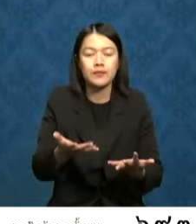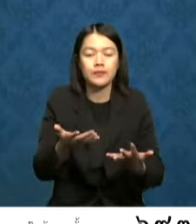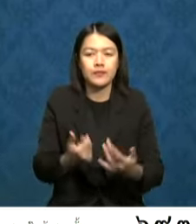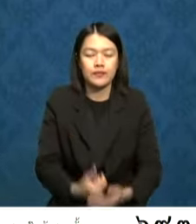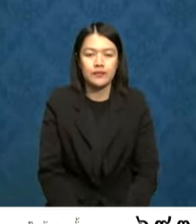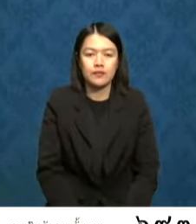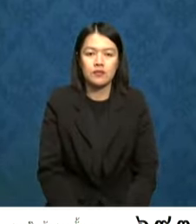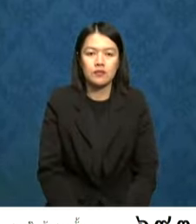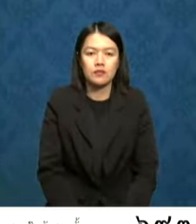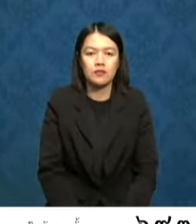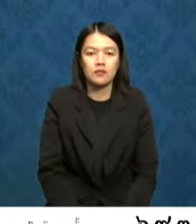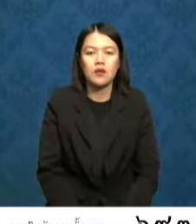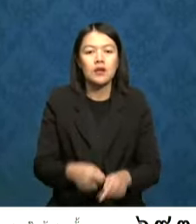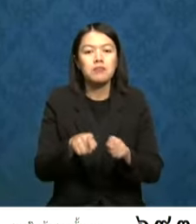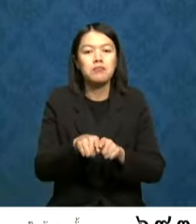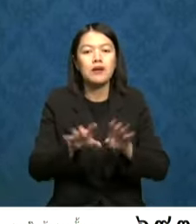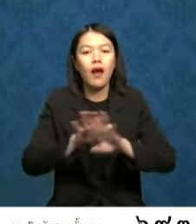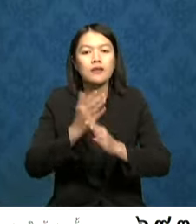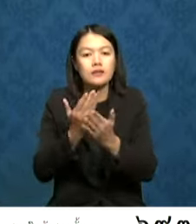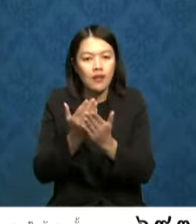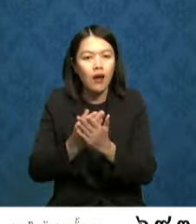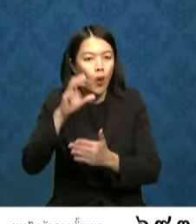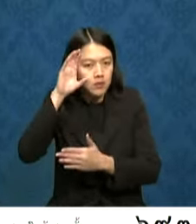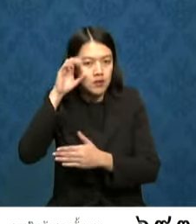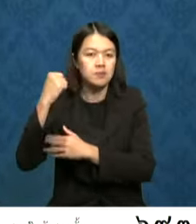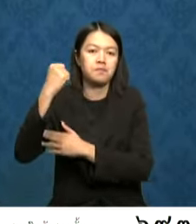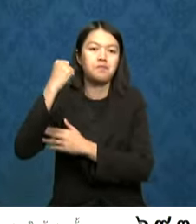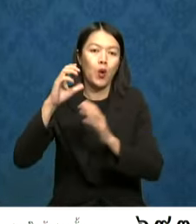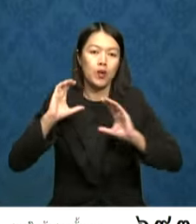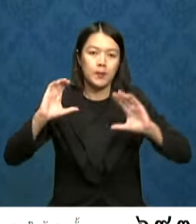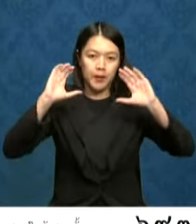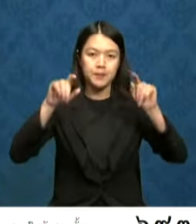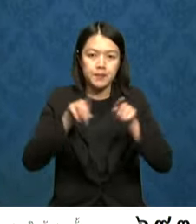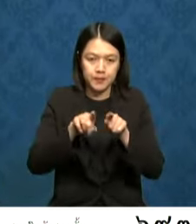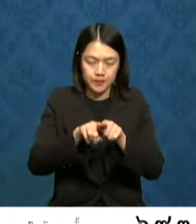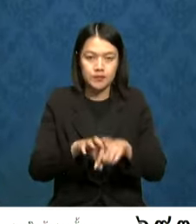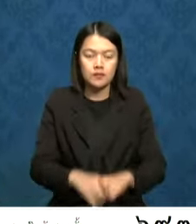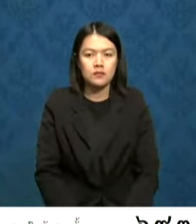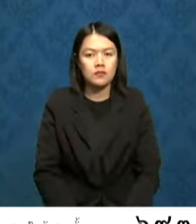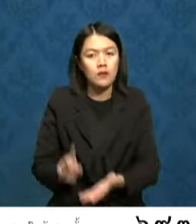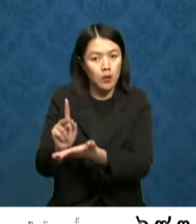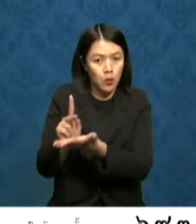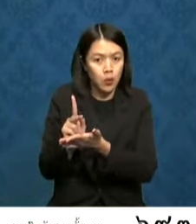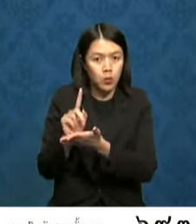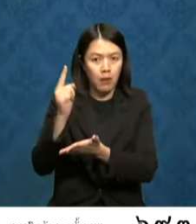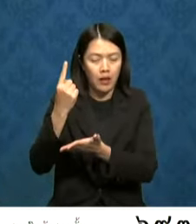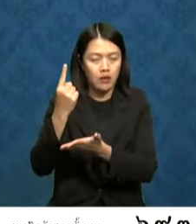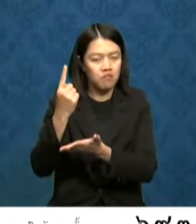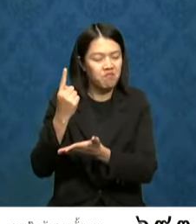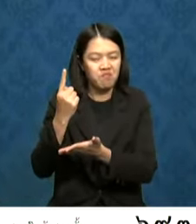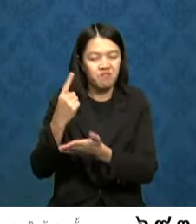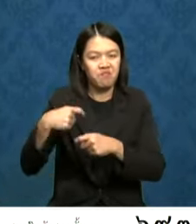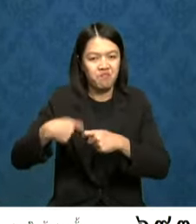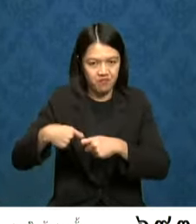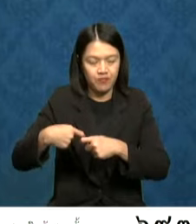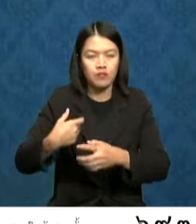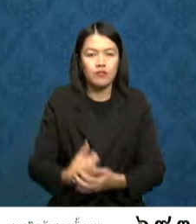มันอ่อนกำลังไปพร้อมๆกับเครดิตแล้วก็ความเชื่อมั่นต่อรัฐบาลซึ่งจะกู้กลับคืนมาเนี่ยมันไม่ได้ง่ายๆ